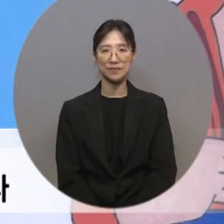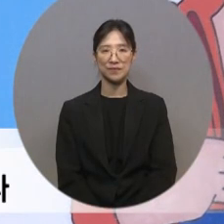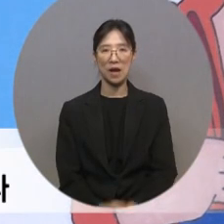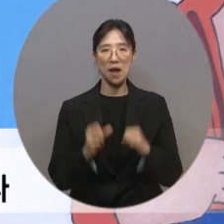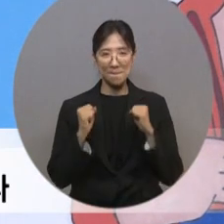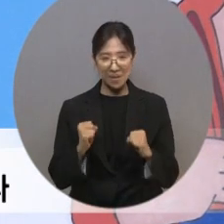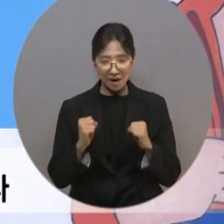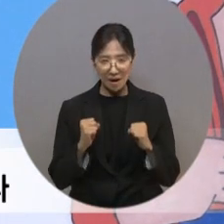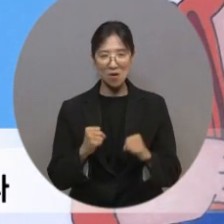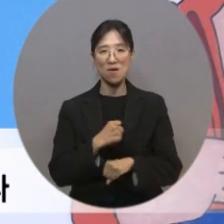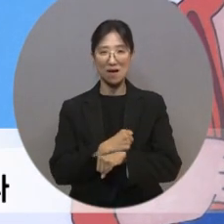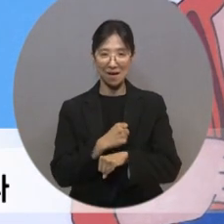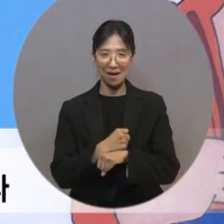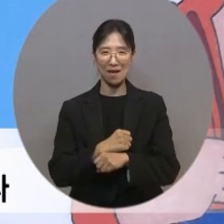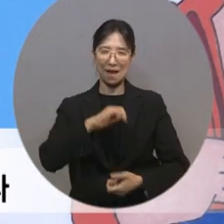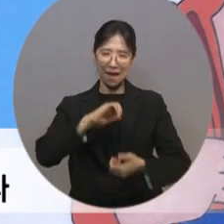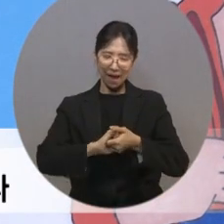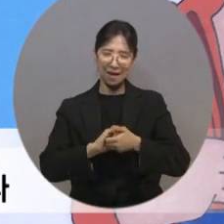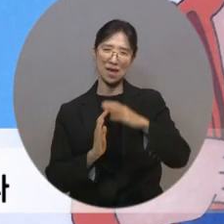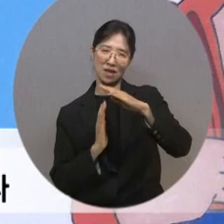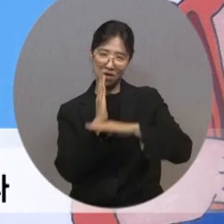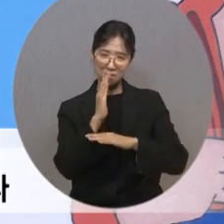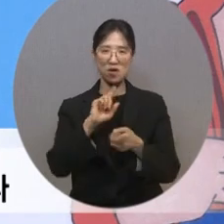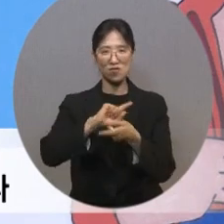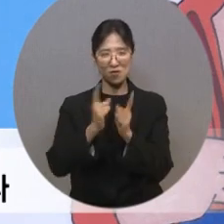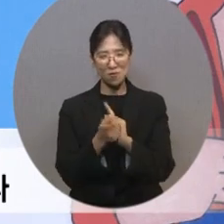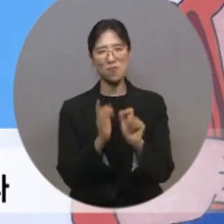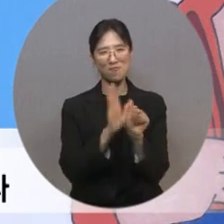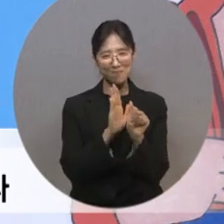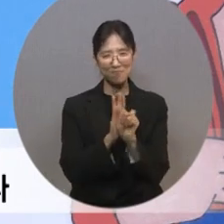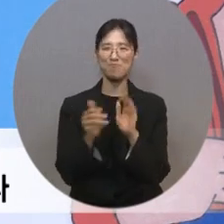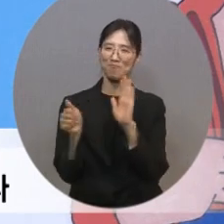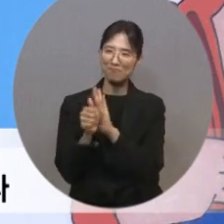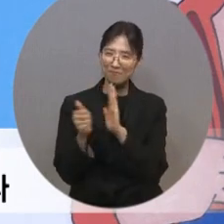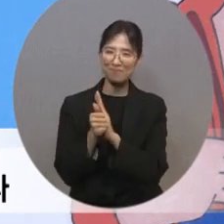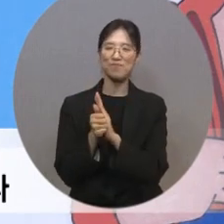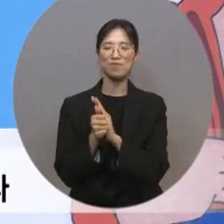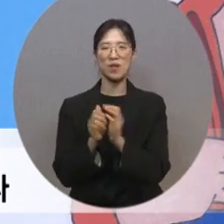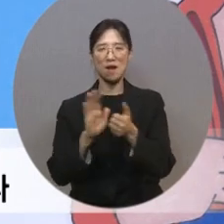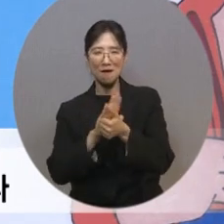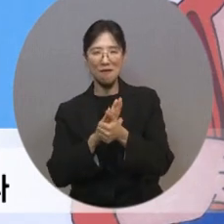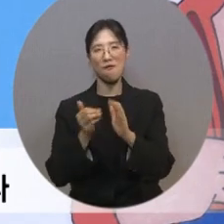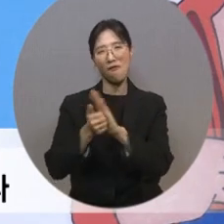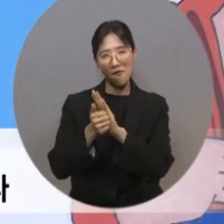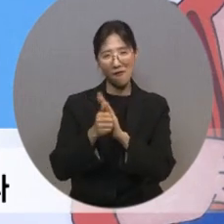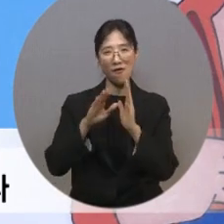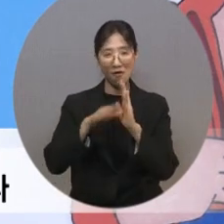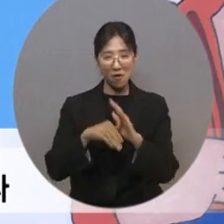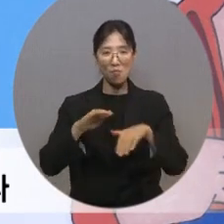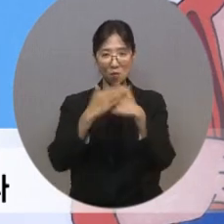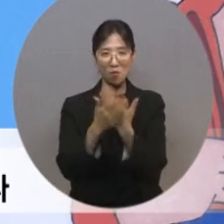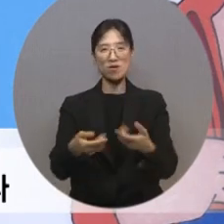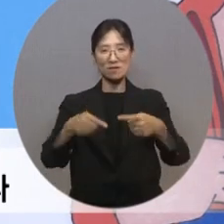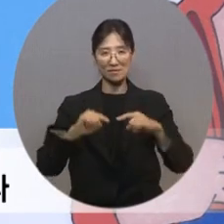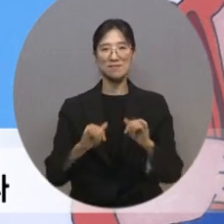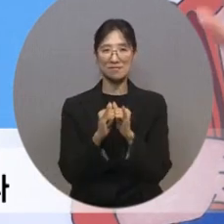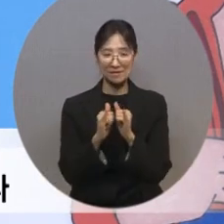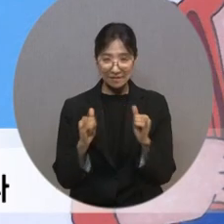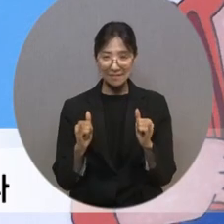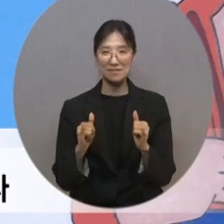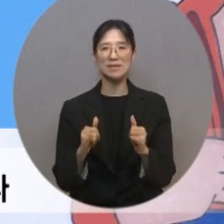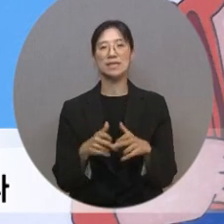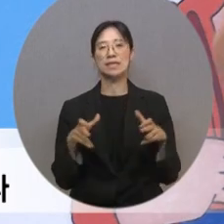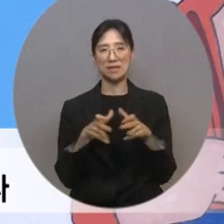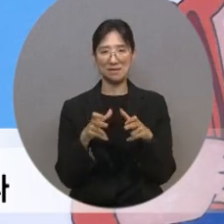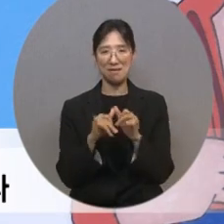마라톤을 통해서 한계를 뛰어넘고 서로가 응원하면서 격려하는 순간 모두 모든